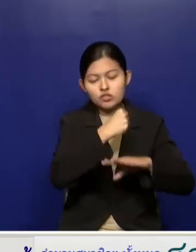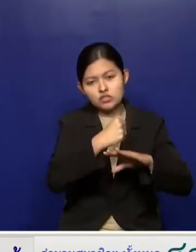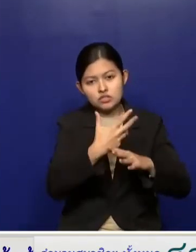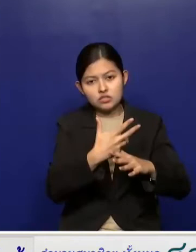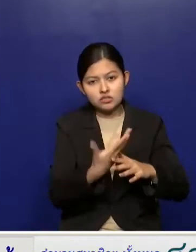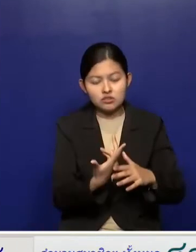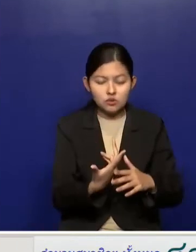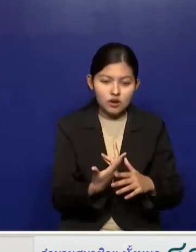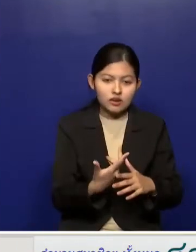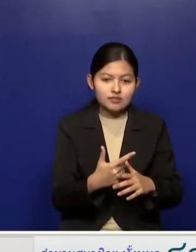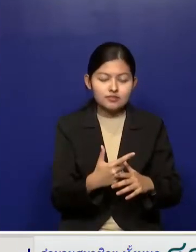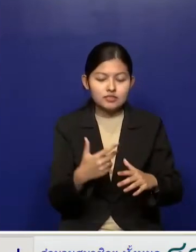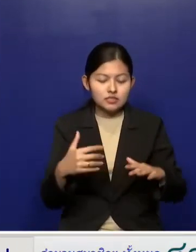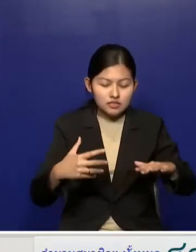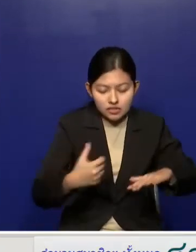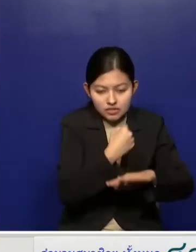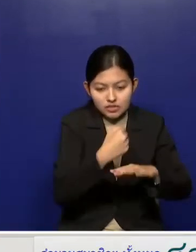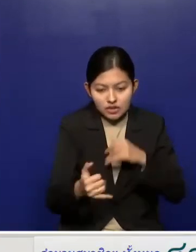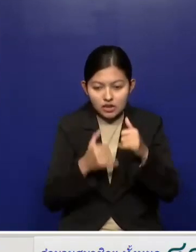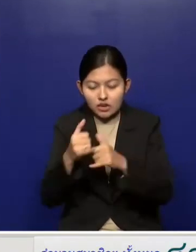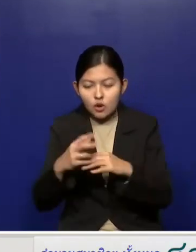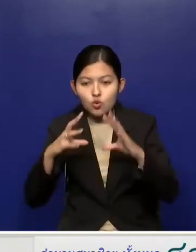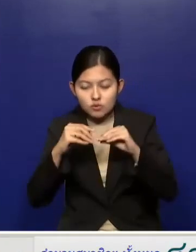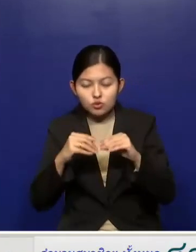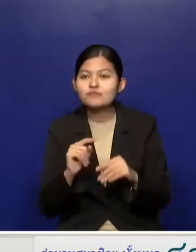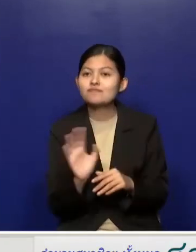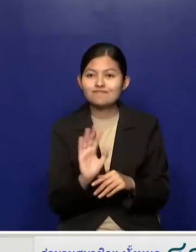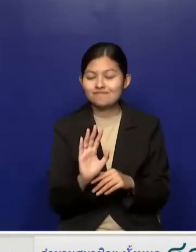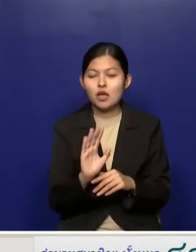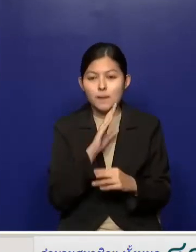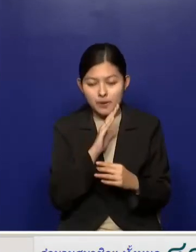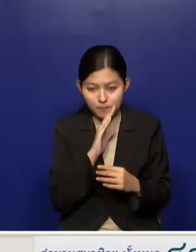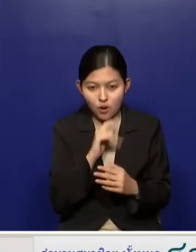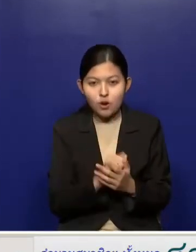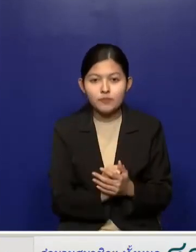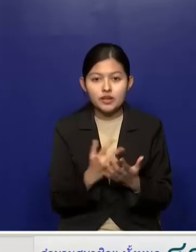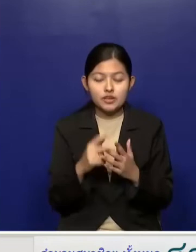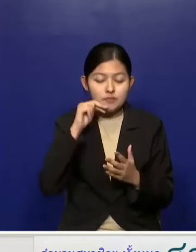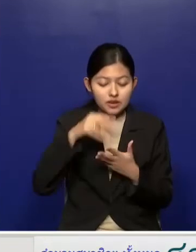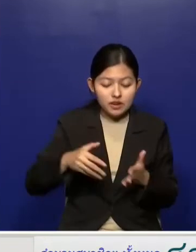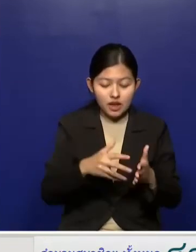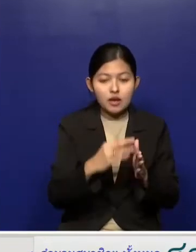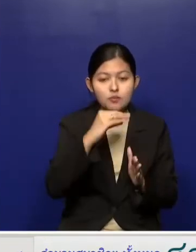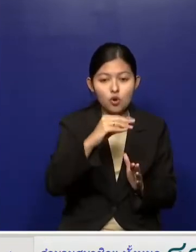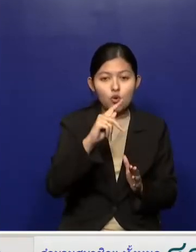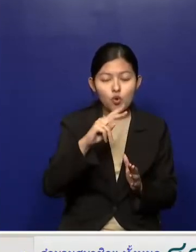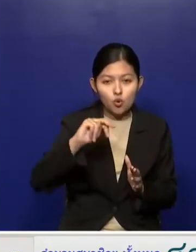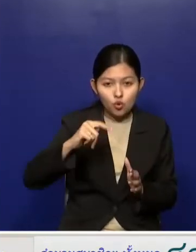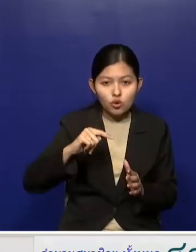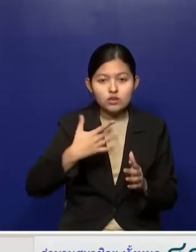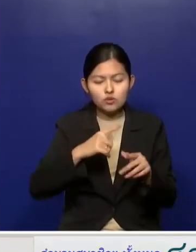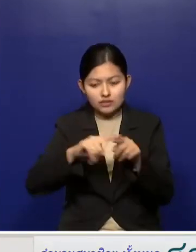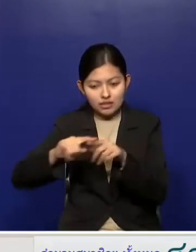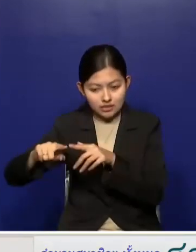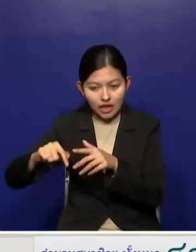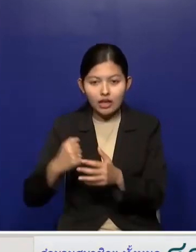ซึอัี้ไม่ใช่เรื่องจริงในโครงการขนาดใหญ่่วเป็ khoงเลิยชมูลหอแ้กระต่าง การผ่านนำยวมสาระวลเติม